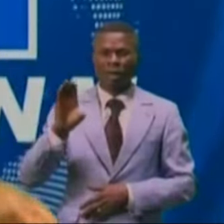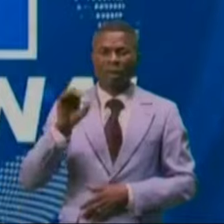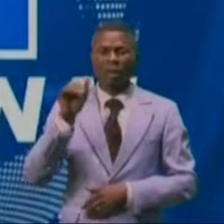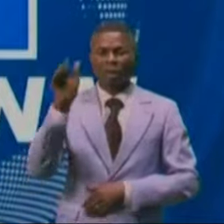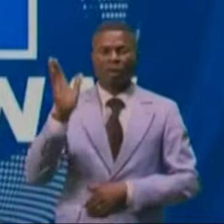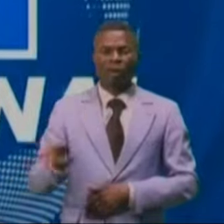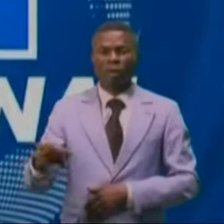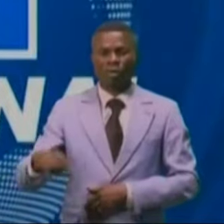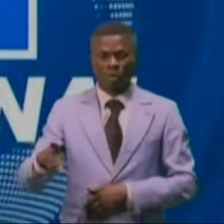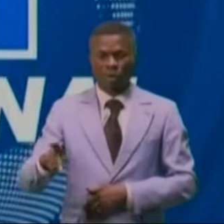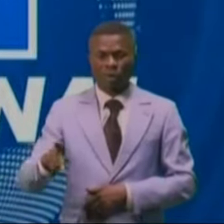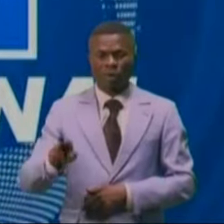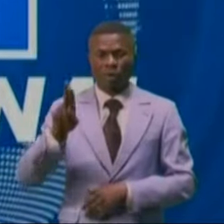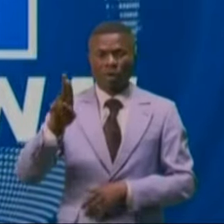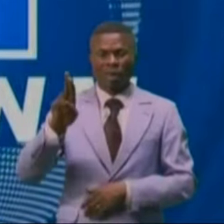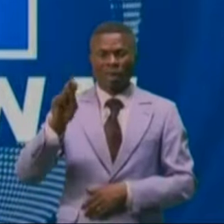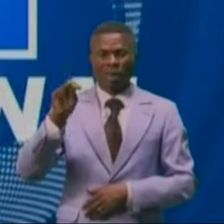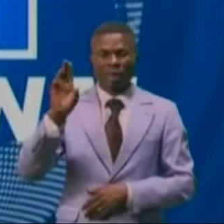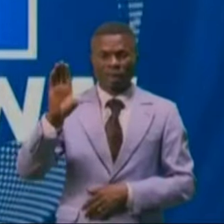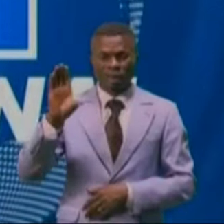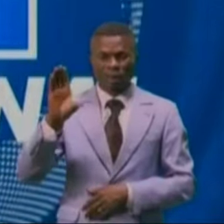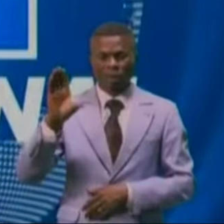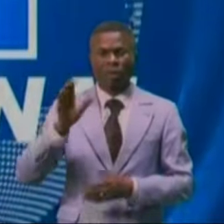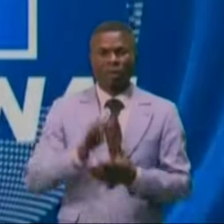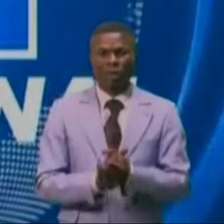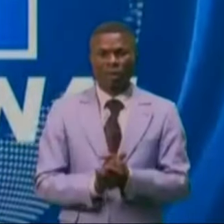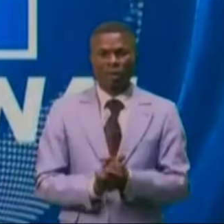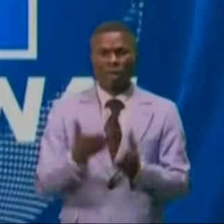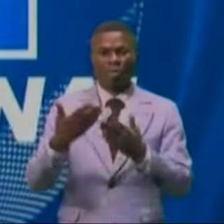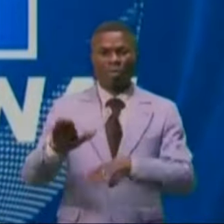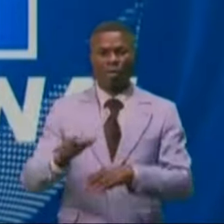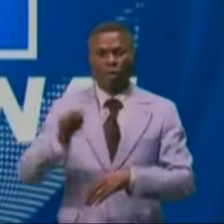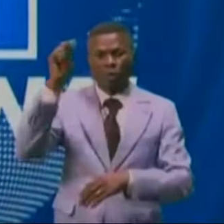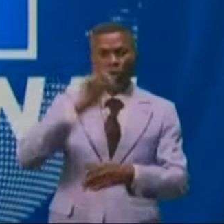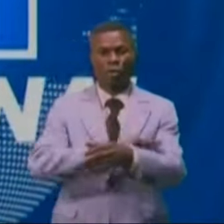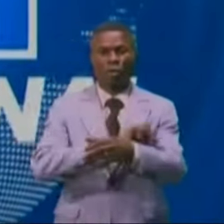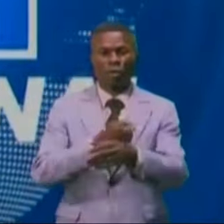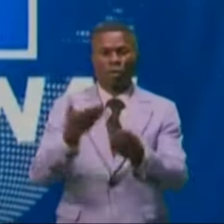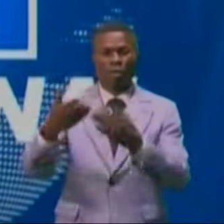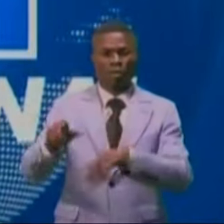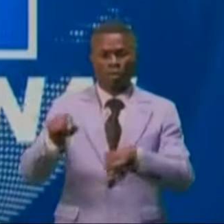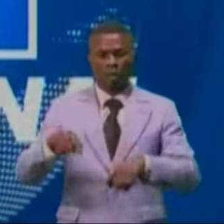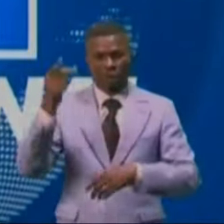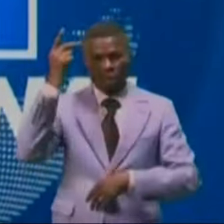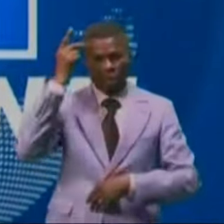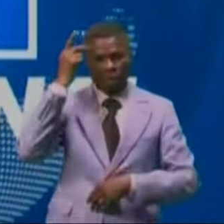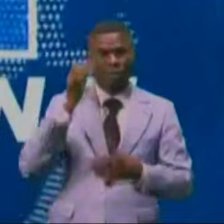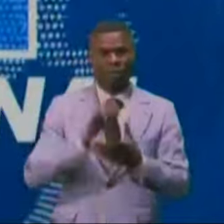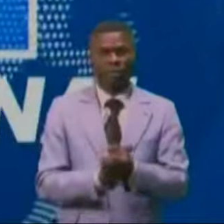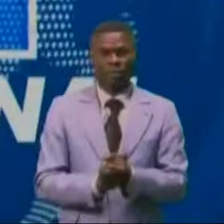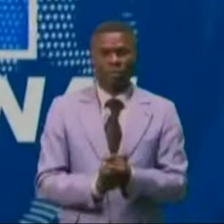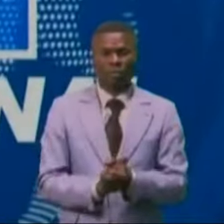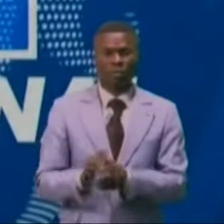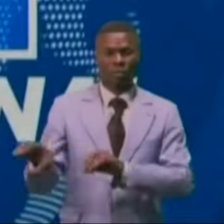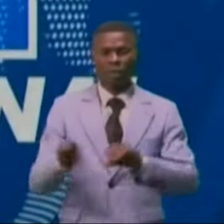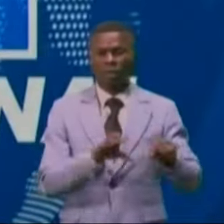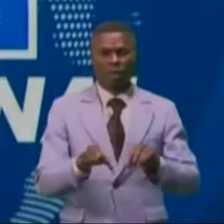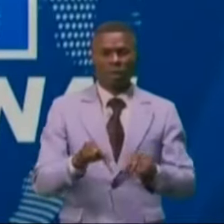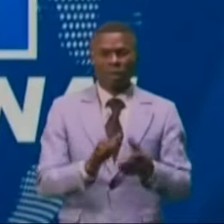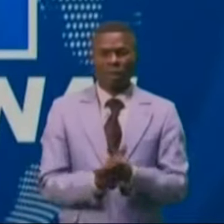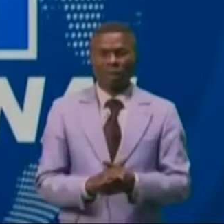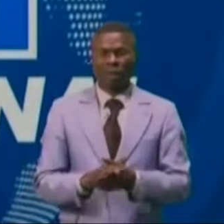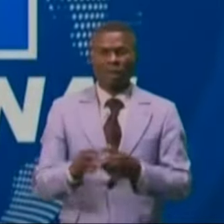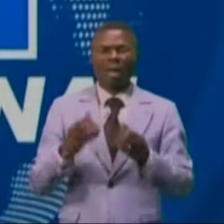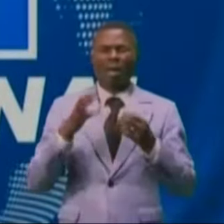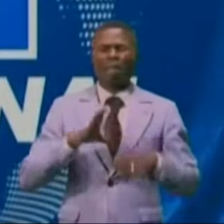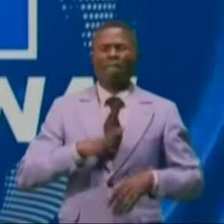provincial de la Radio-Télévision nationale congolaise Nord-Ubangi, décédé ici à Kinshasa. Une cérémonie pleine